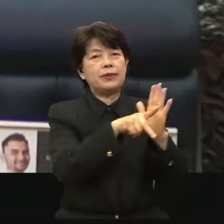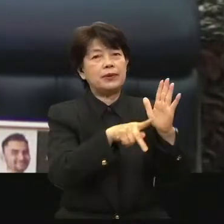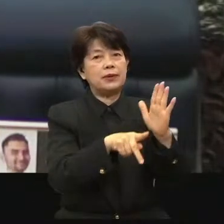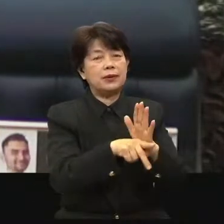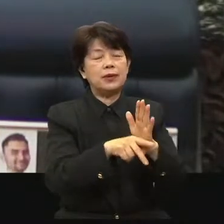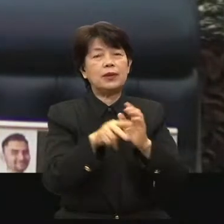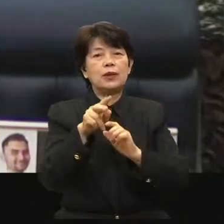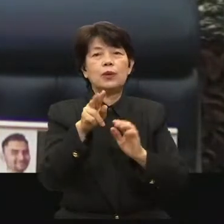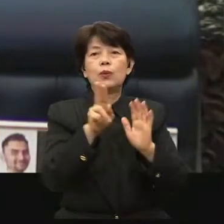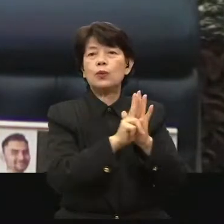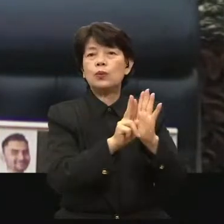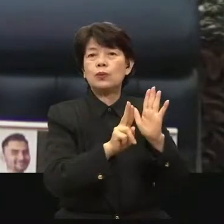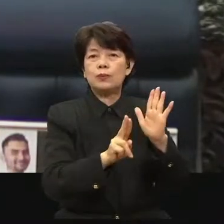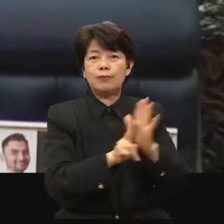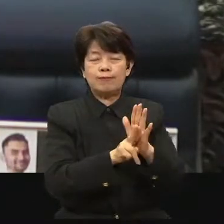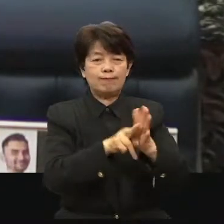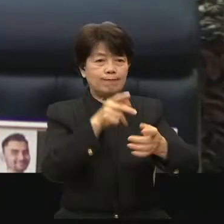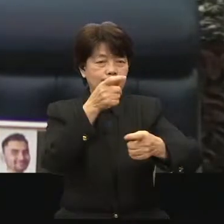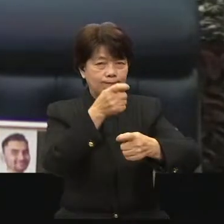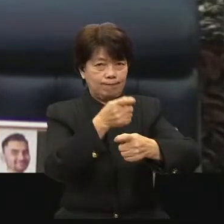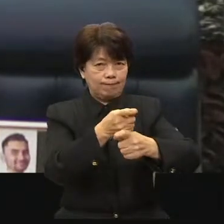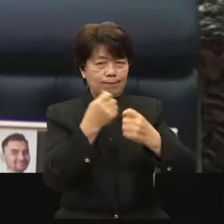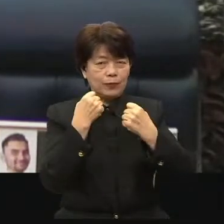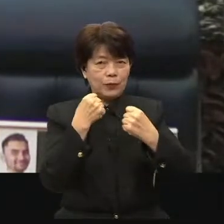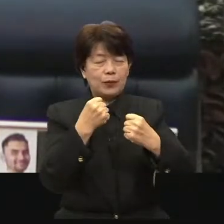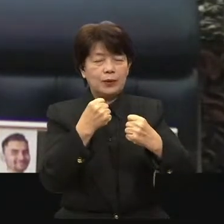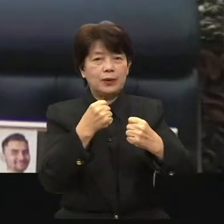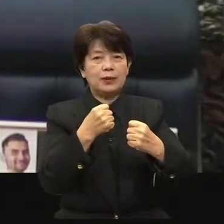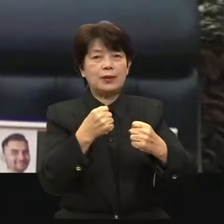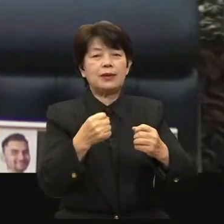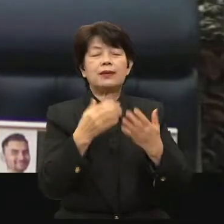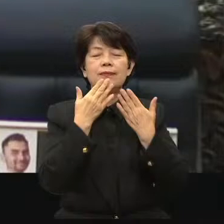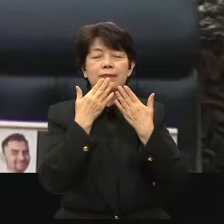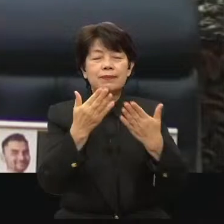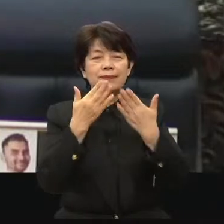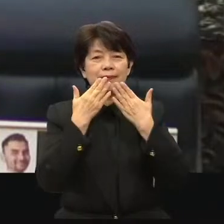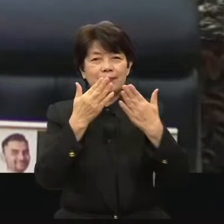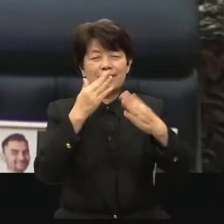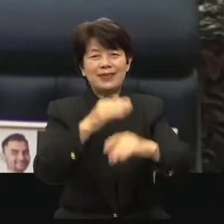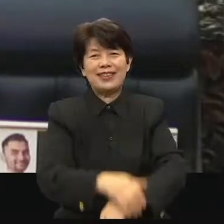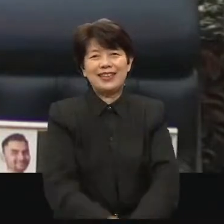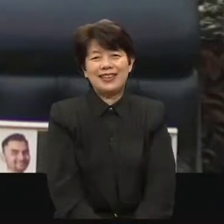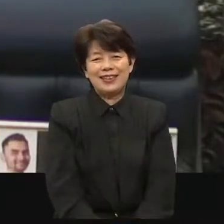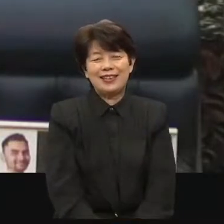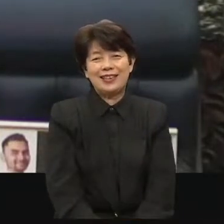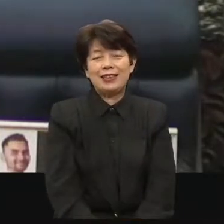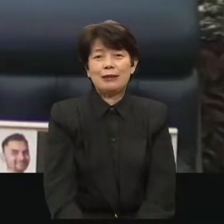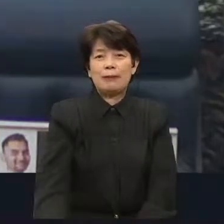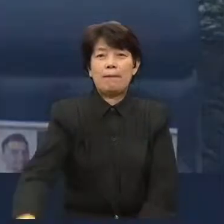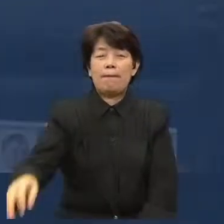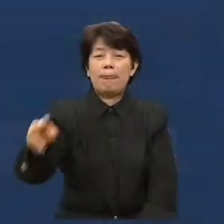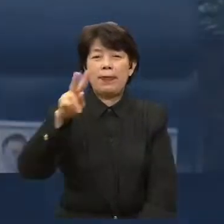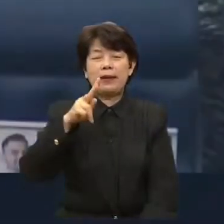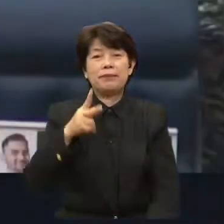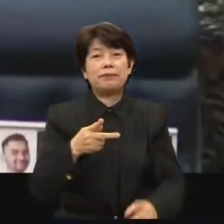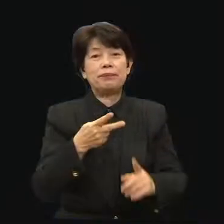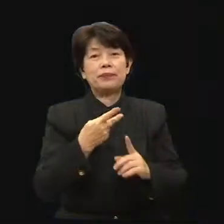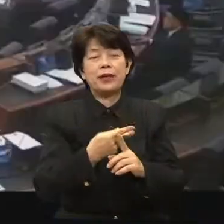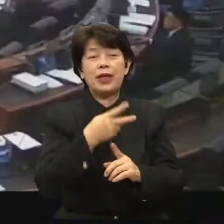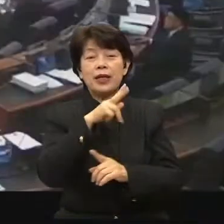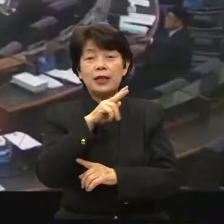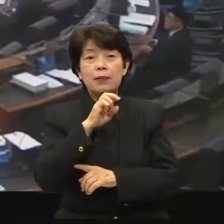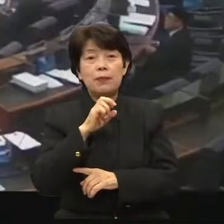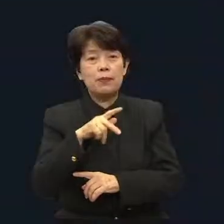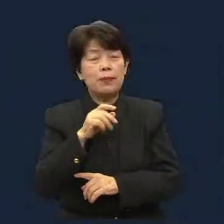undang-undang dapat ditegakkan dengan seadilnya. Sekian jawapan saya. Terima kasih. Kepong. Ya, soalan saya yang